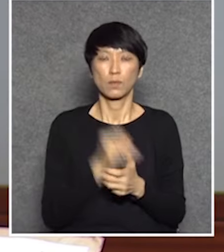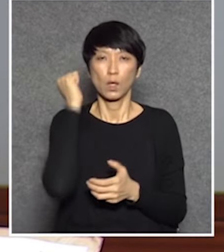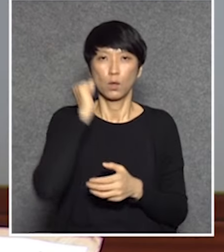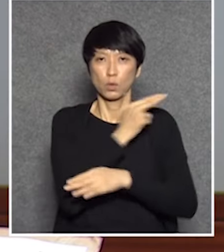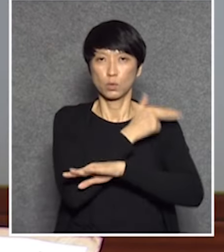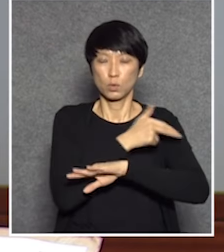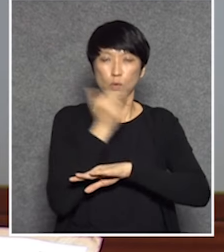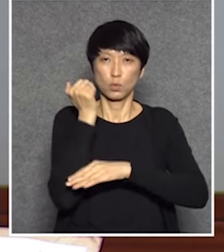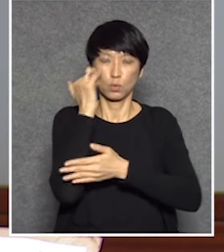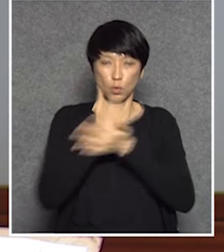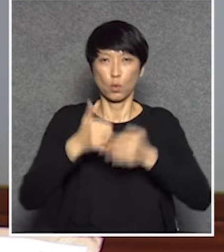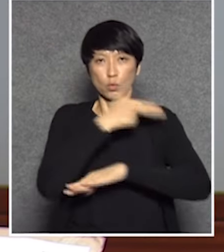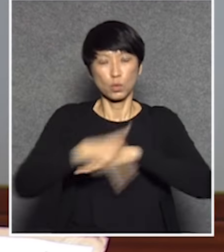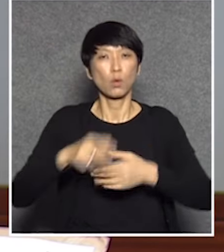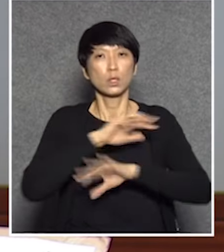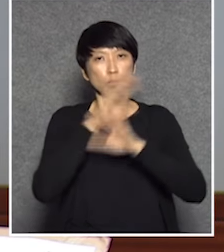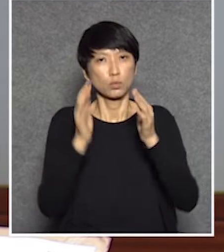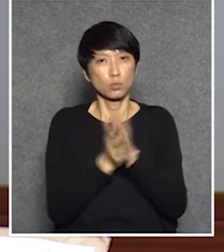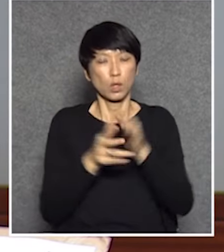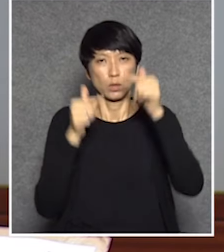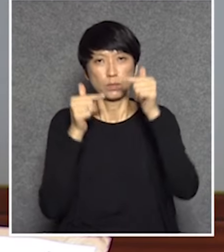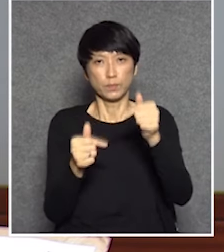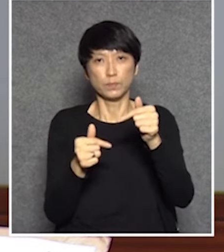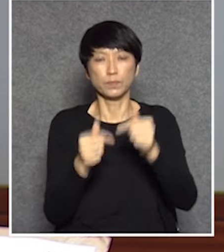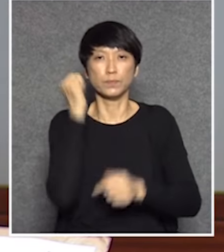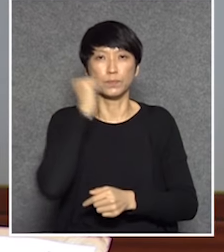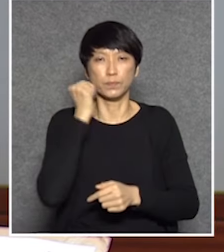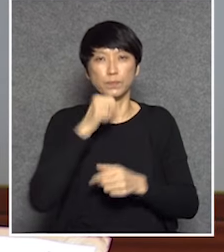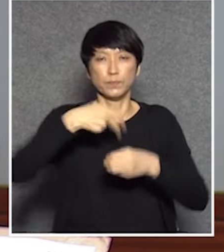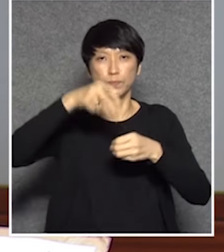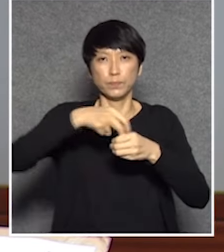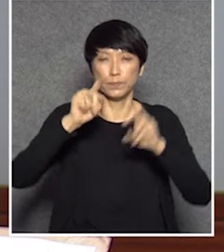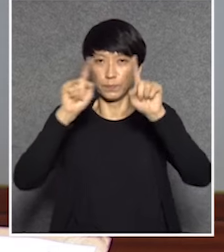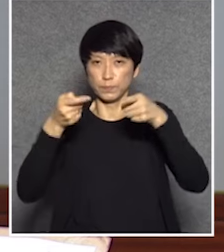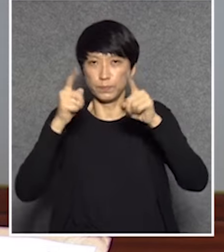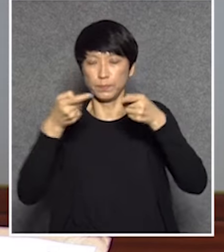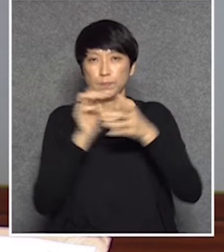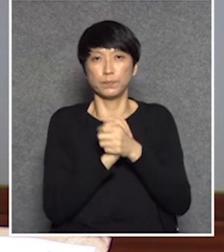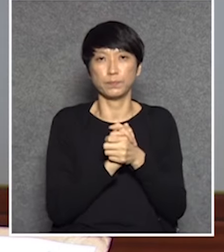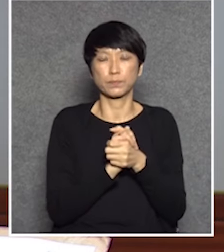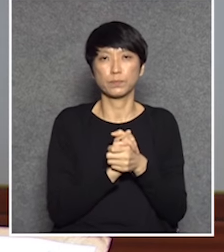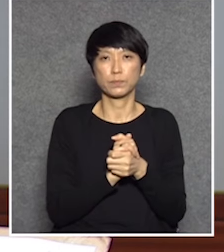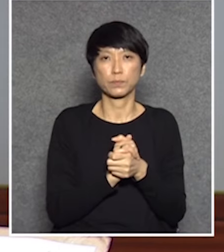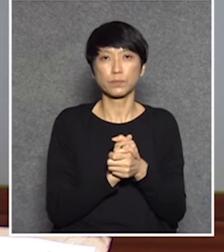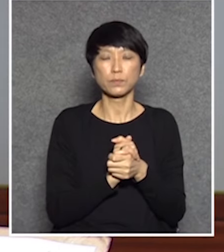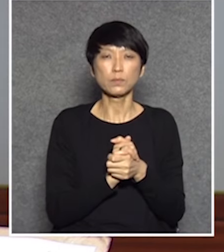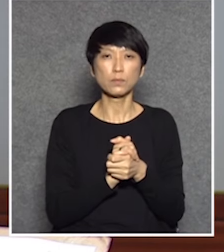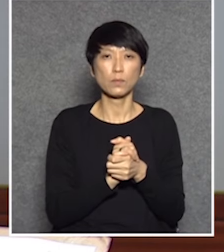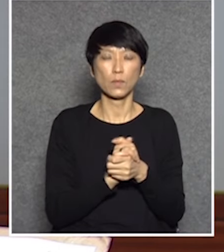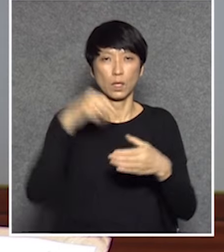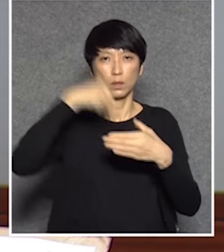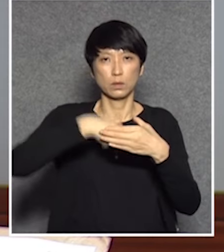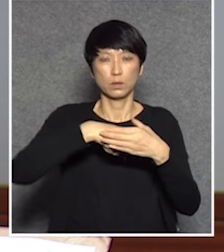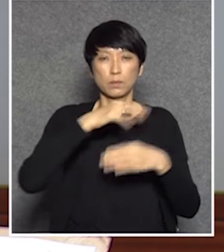劃前，已設計了一套完美的老有所養，是括號的，即是着重號套裝，其中